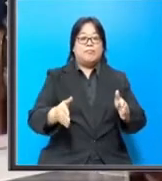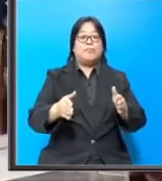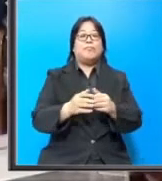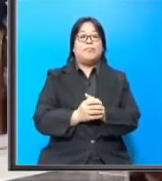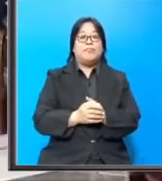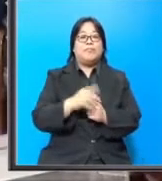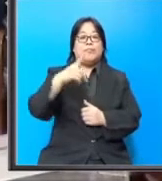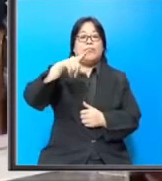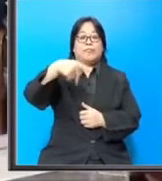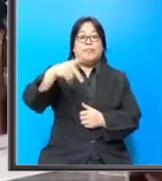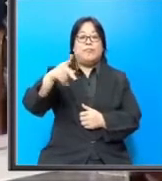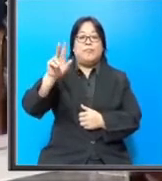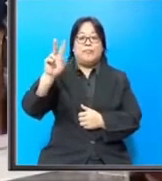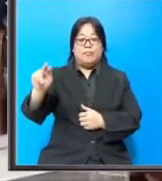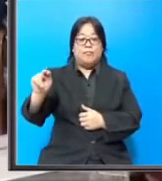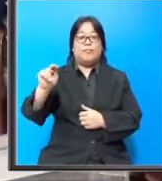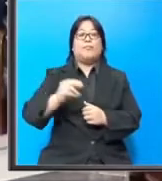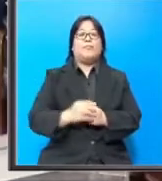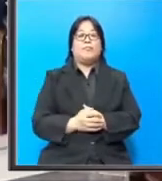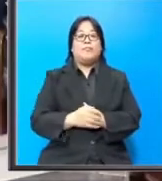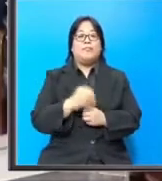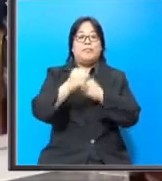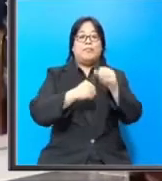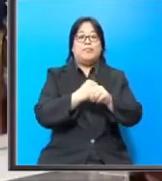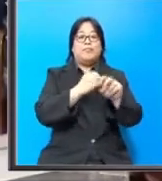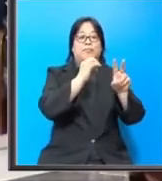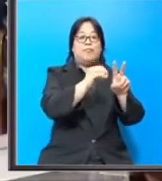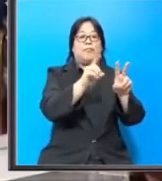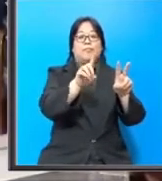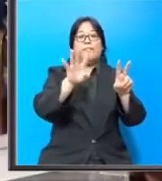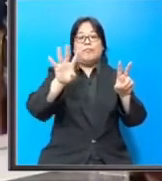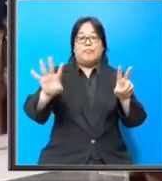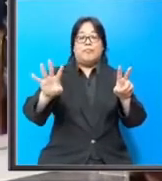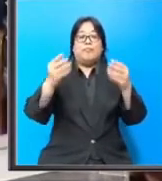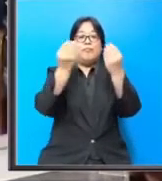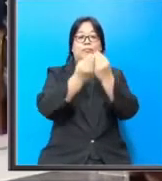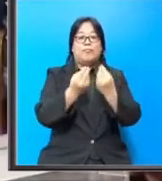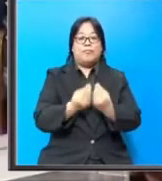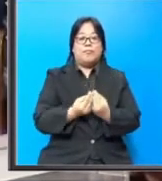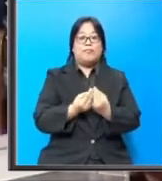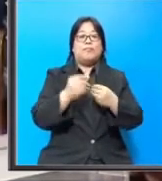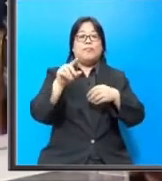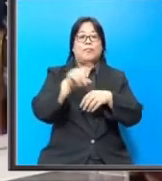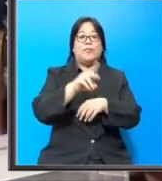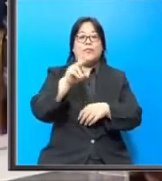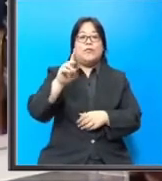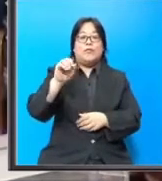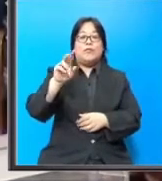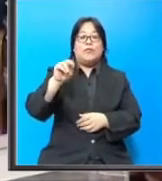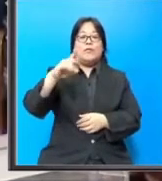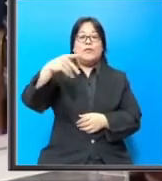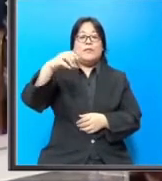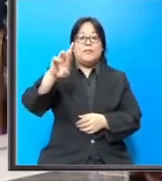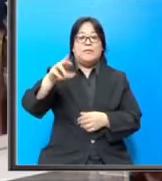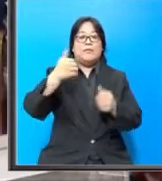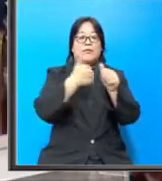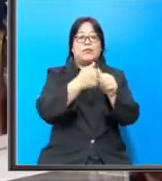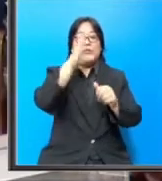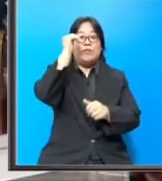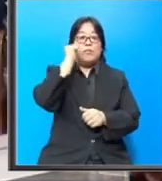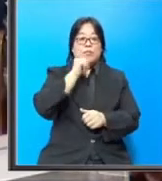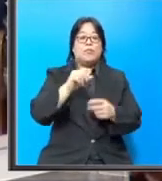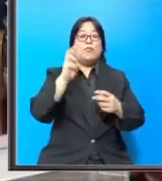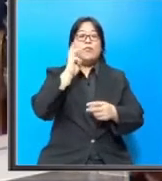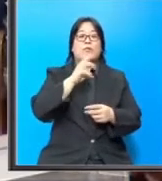warga Malaysia yang telah dijalankan oleh alien pada tahun 2014 pada penggunaan kontrasepsi CVR mengikut jantina